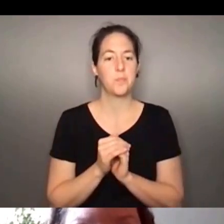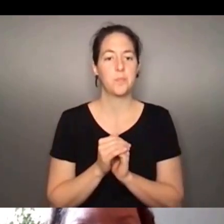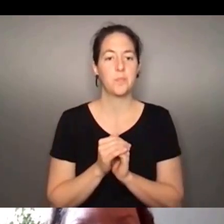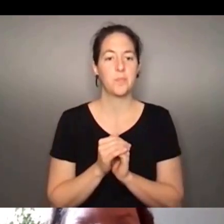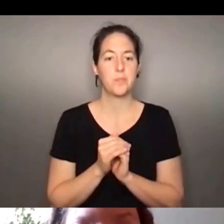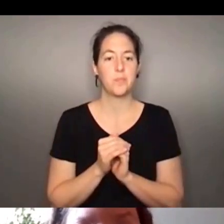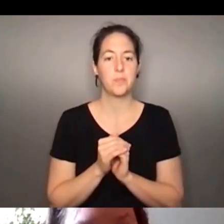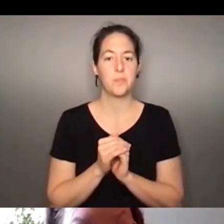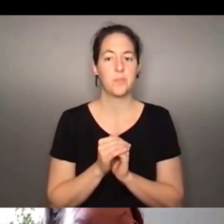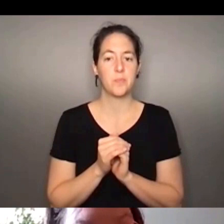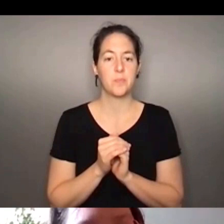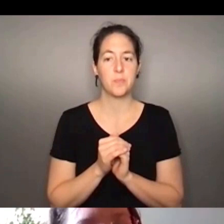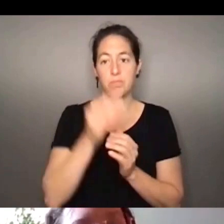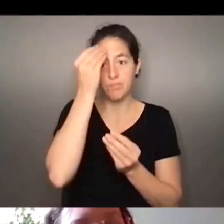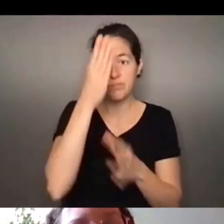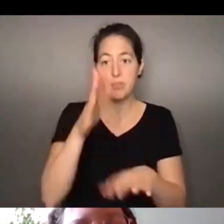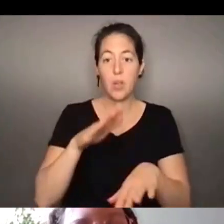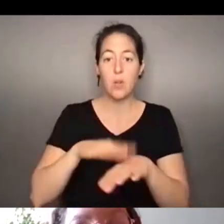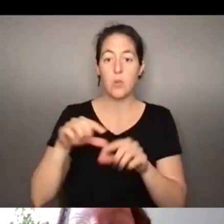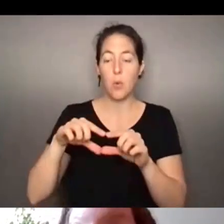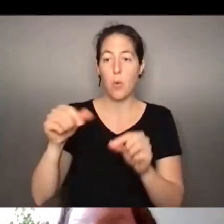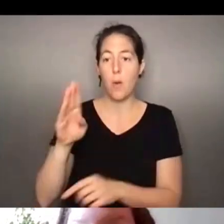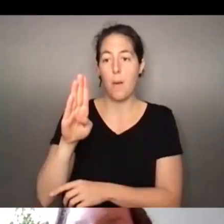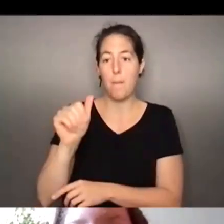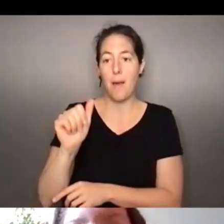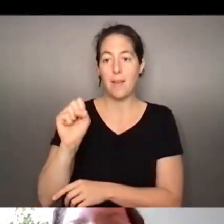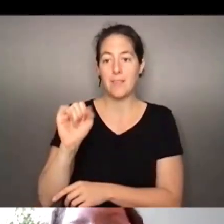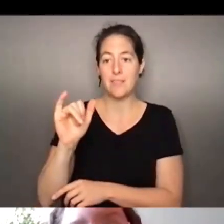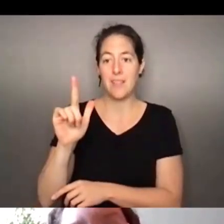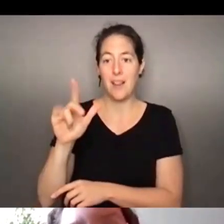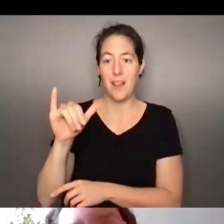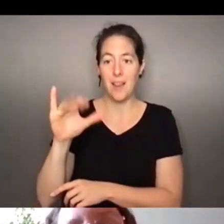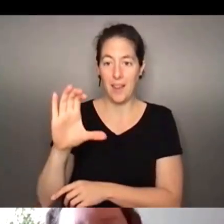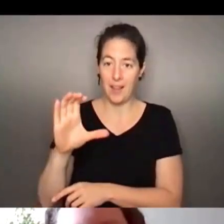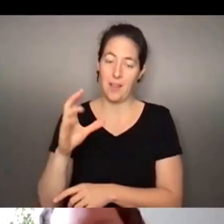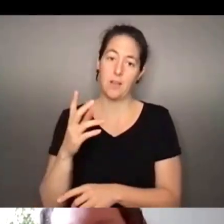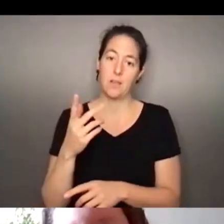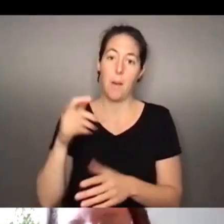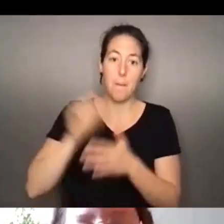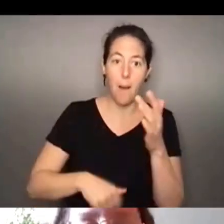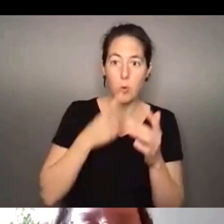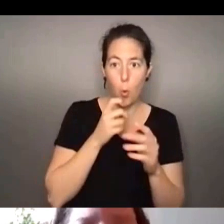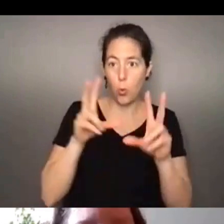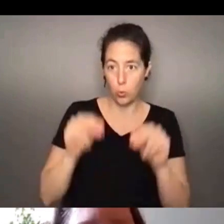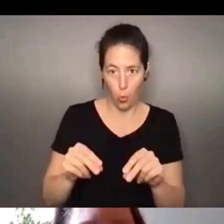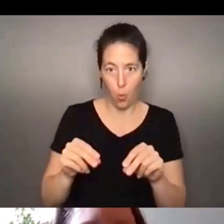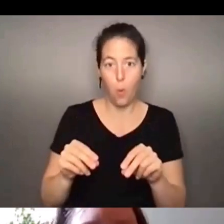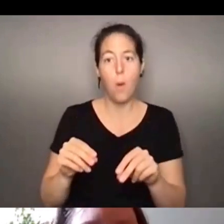note pour le basilic, on veut s'assurer qu'il ne manque pas d'eau, mais qu'il n'est pas non plus